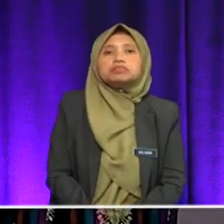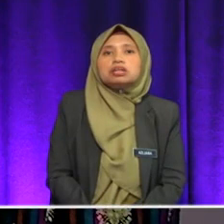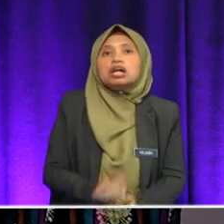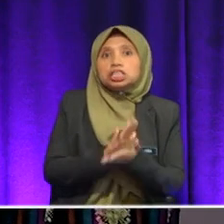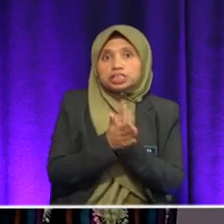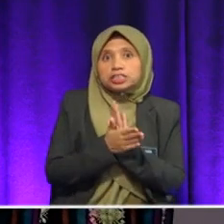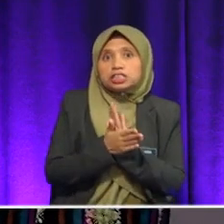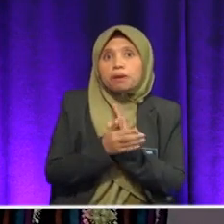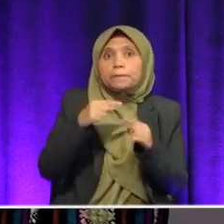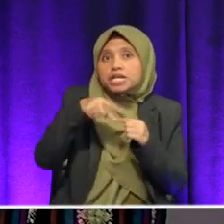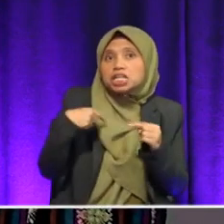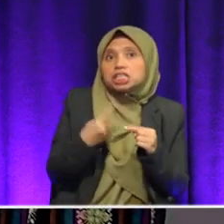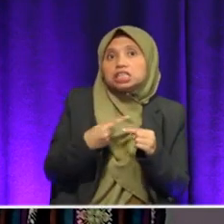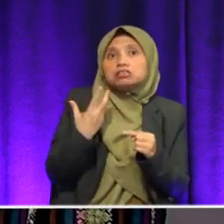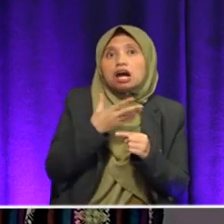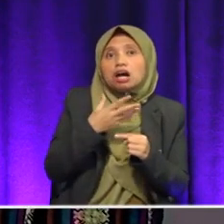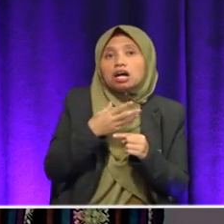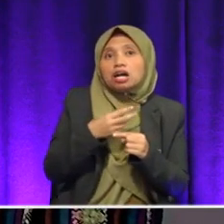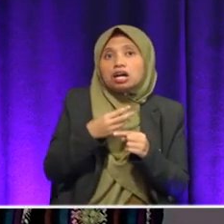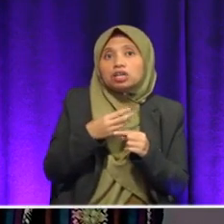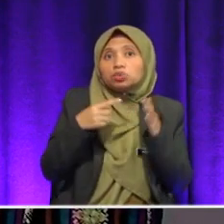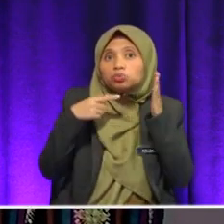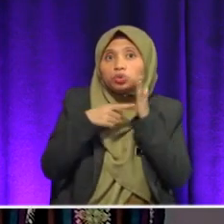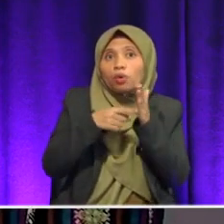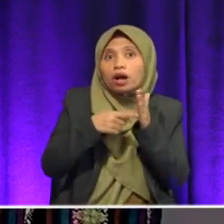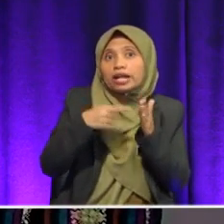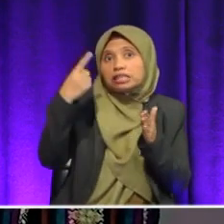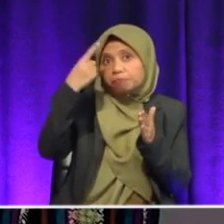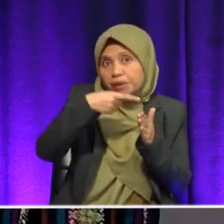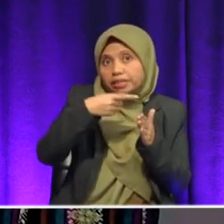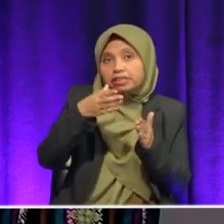begitu sudah melekat pada hadapan dan pandangan belakang